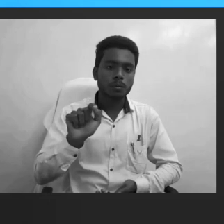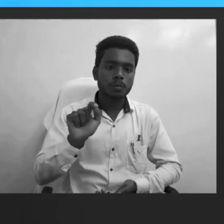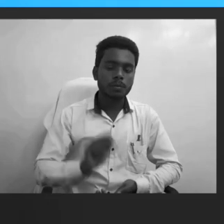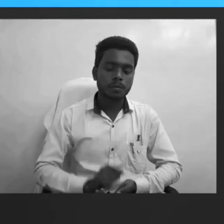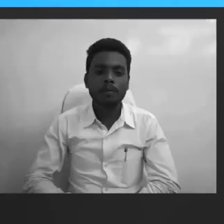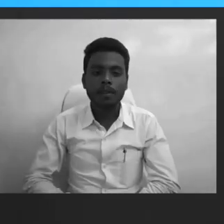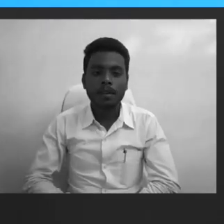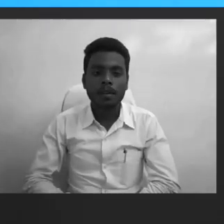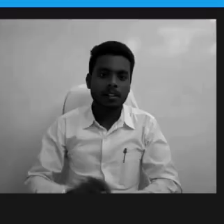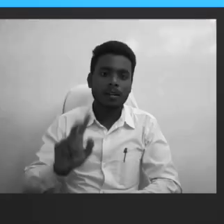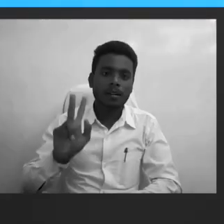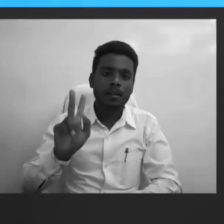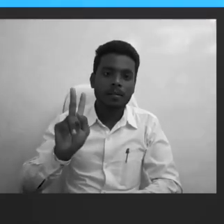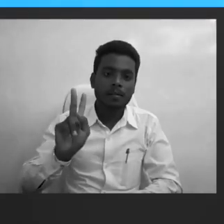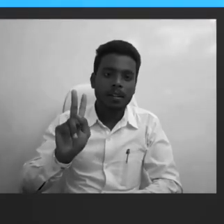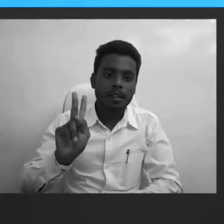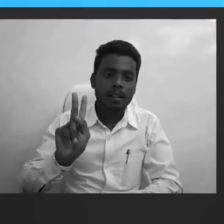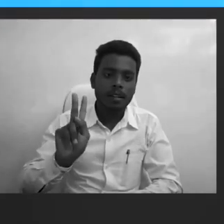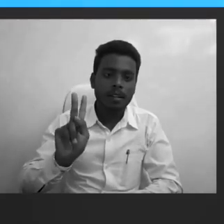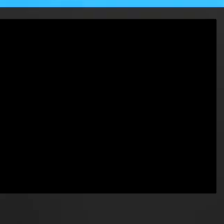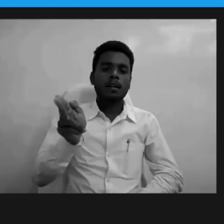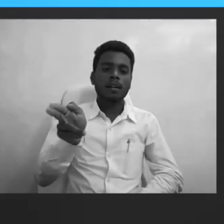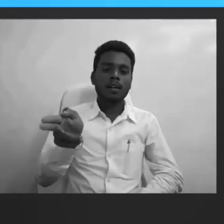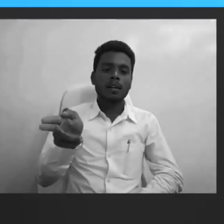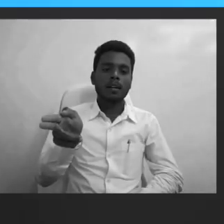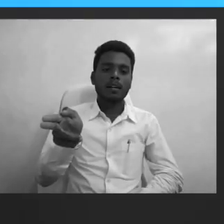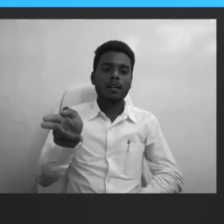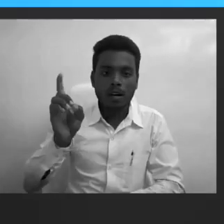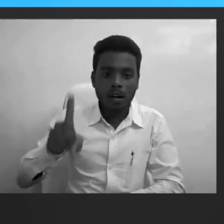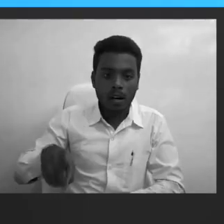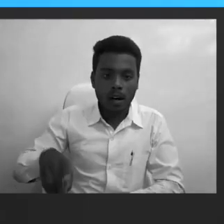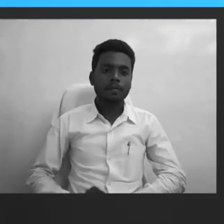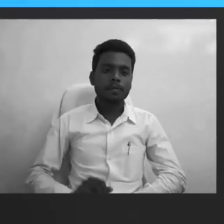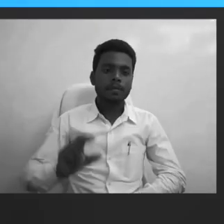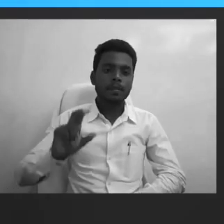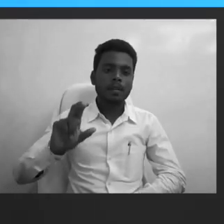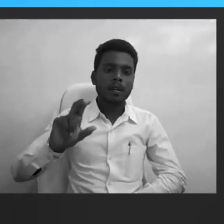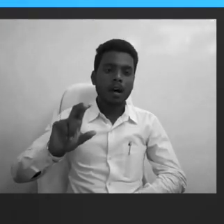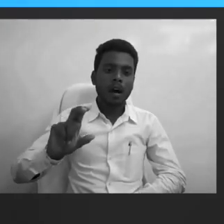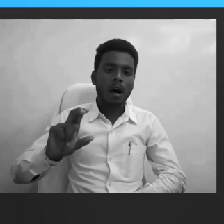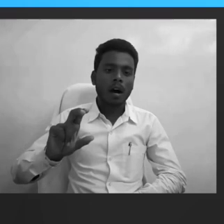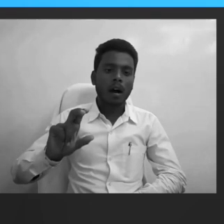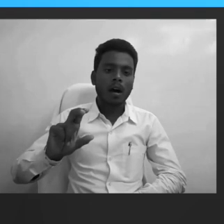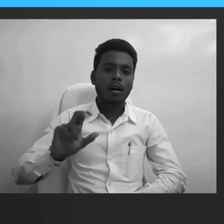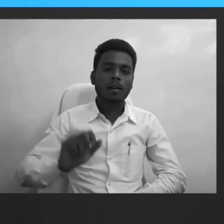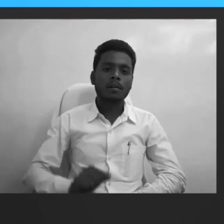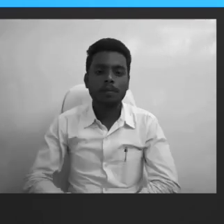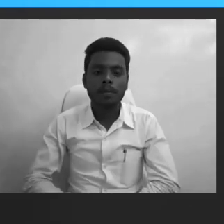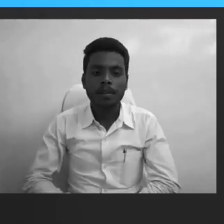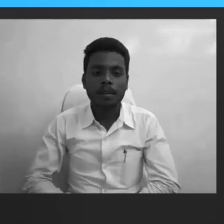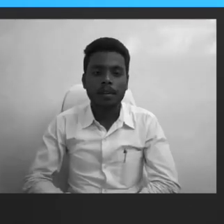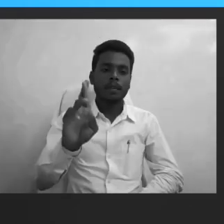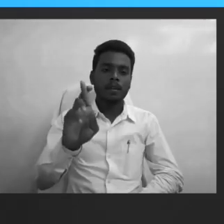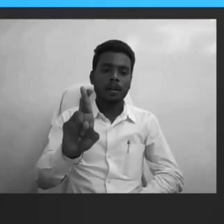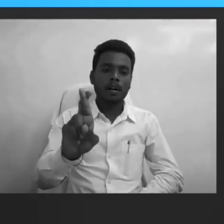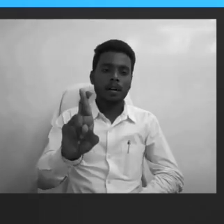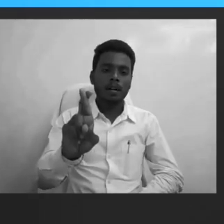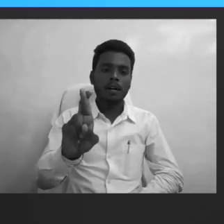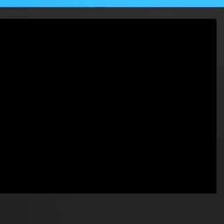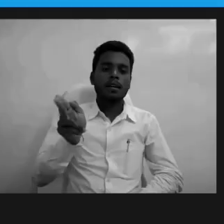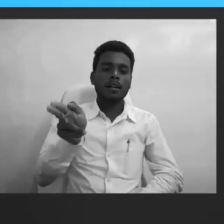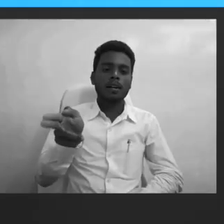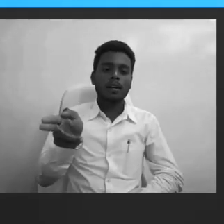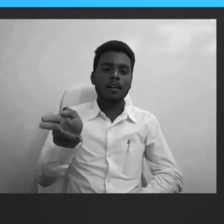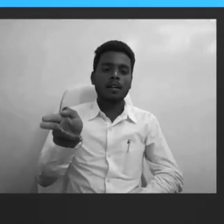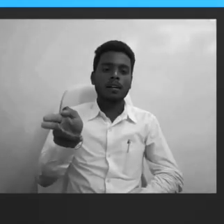रहते हो तो ये आपको दिखाई दे रहा है आप कहाँ रहते हो। ये आप देख सकते हैं, ये अक्षरों को जोड़कर बनाया जा रहा है।